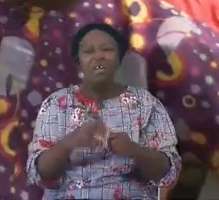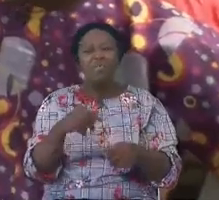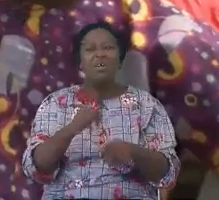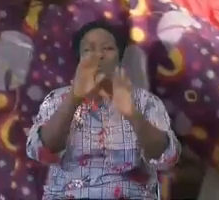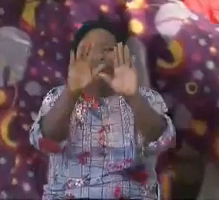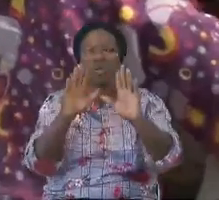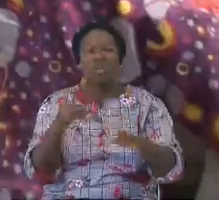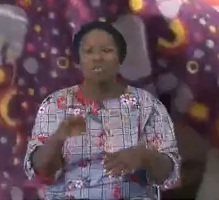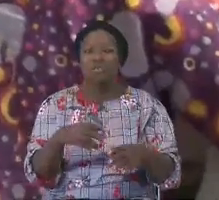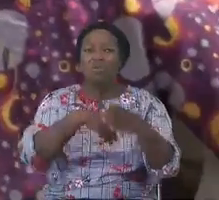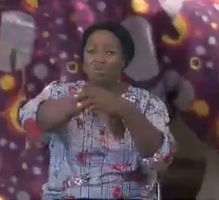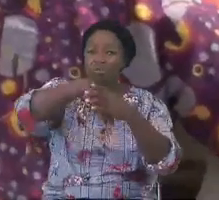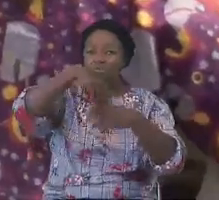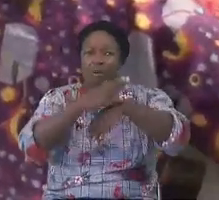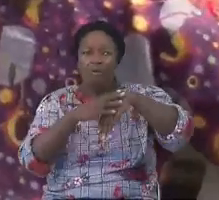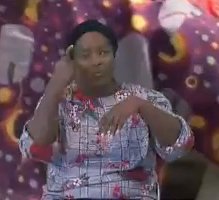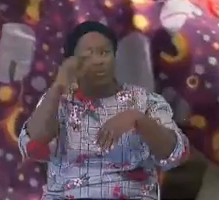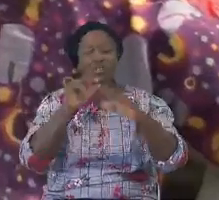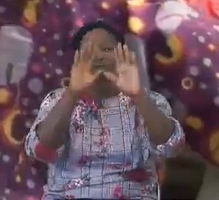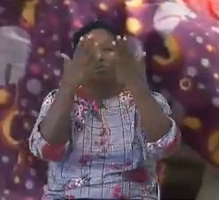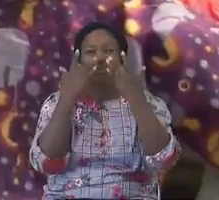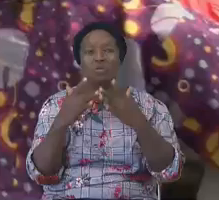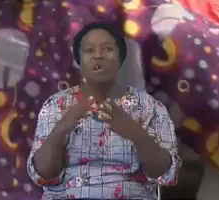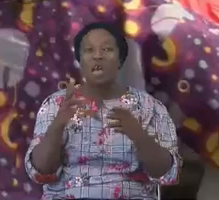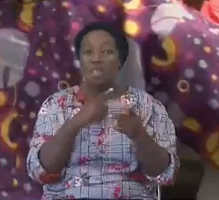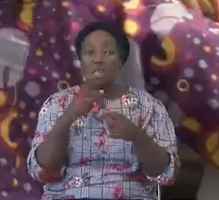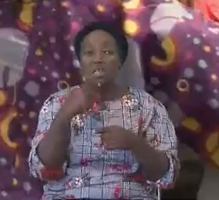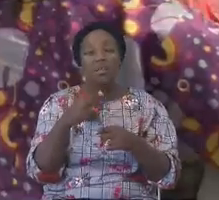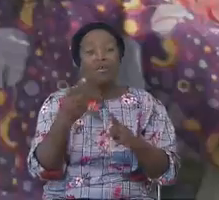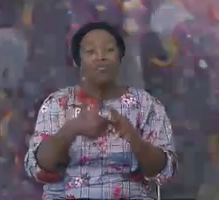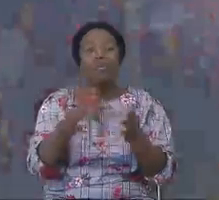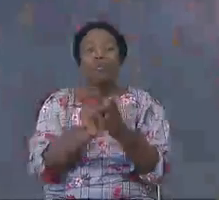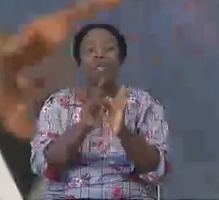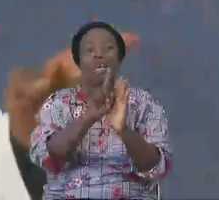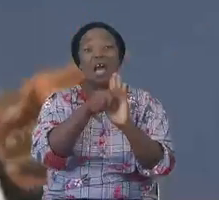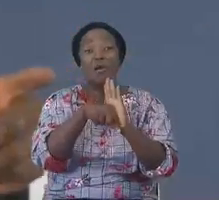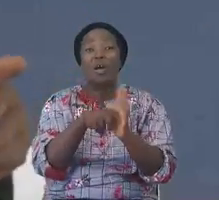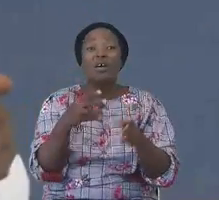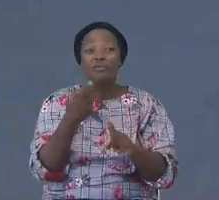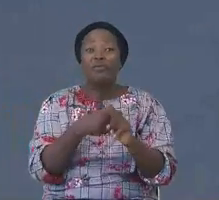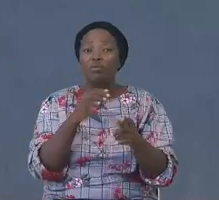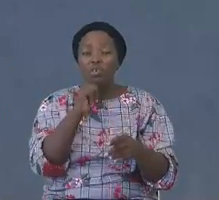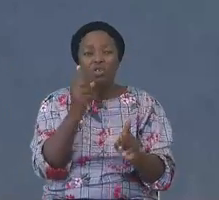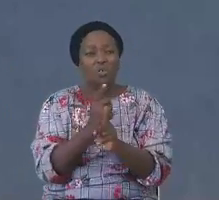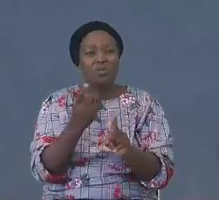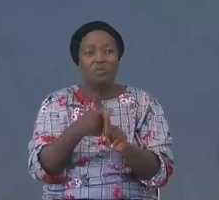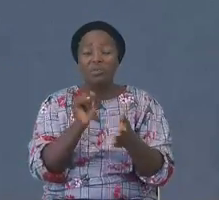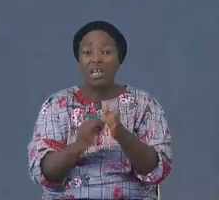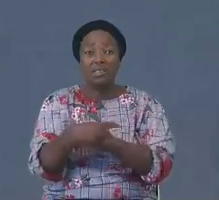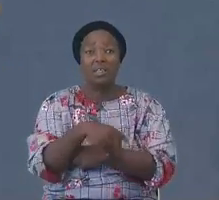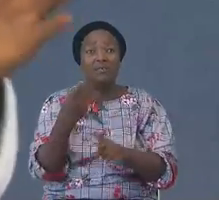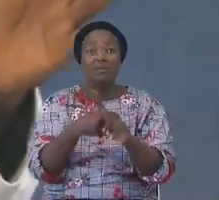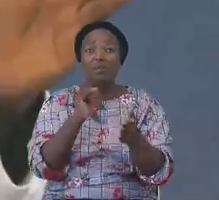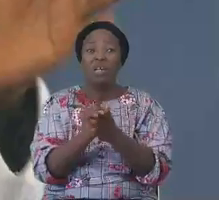qui souffrent les merveilles du réconfort pour les attrister? Il a dit. Et dès ce